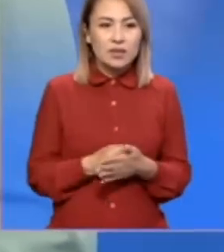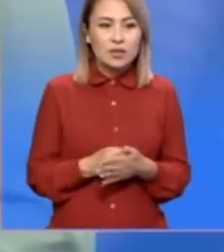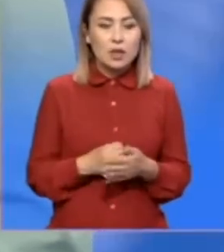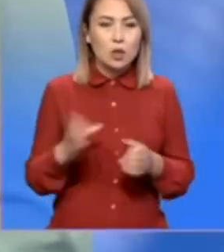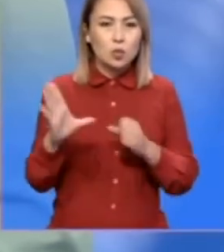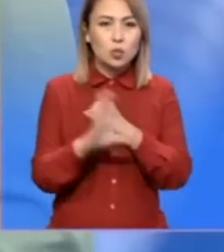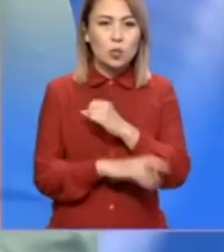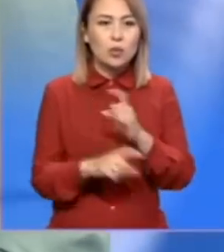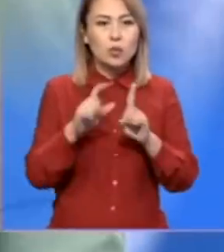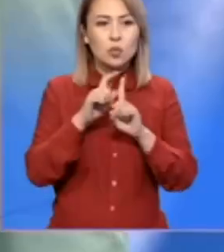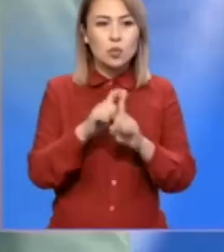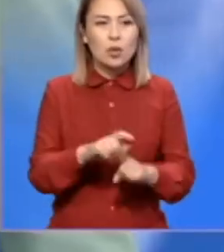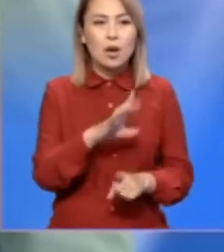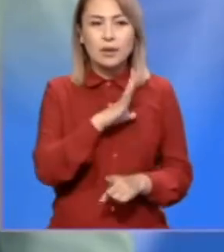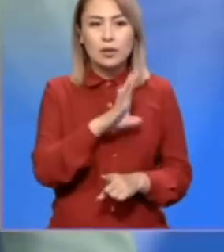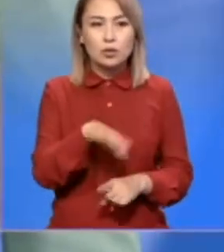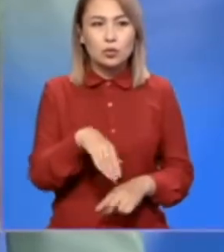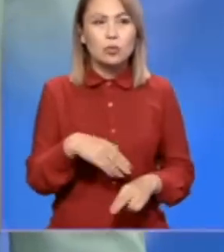сөзін айтқан жоқ.